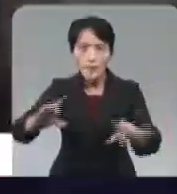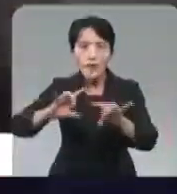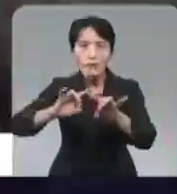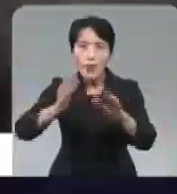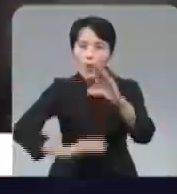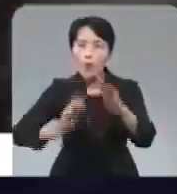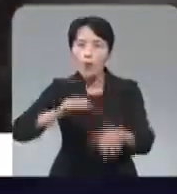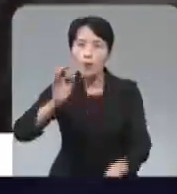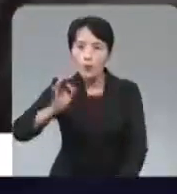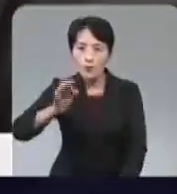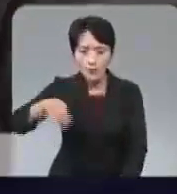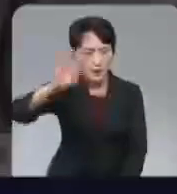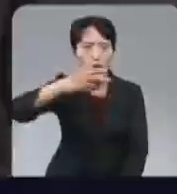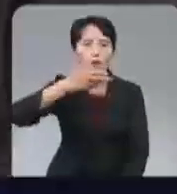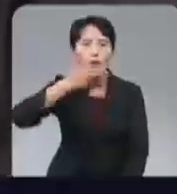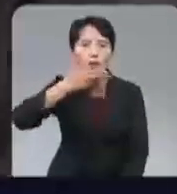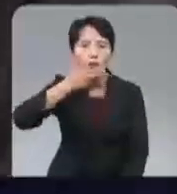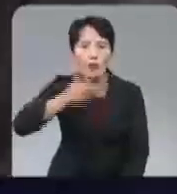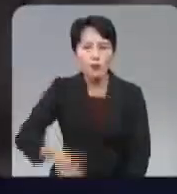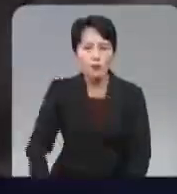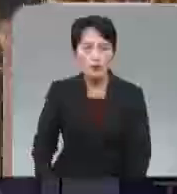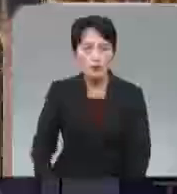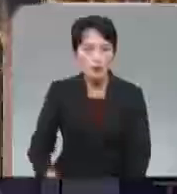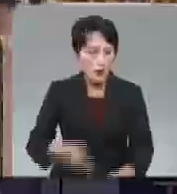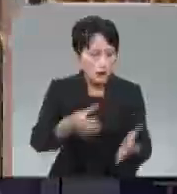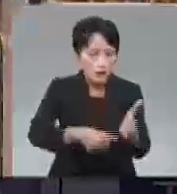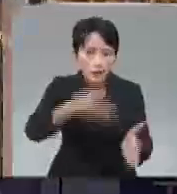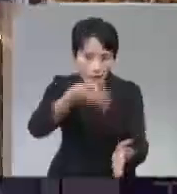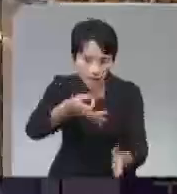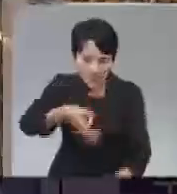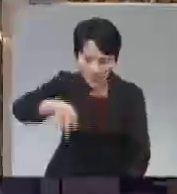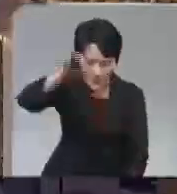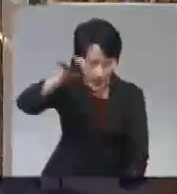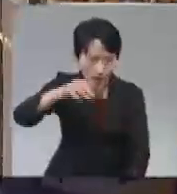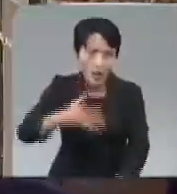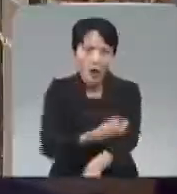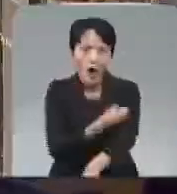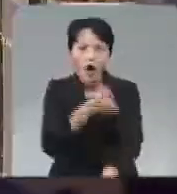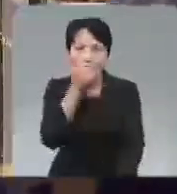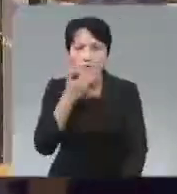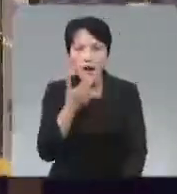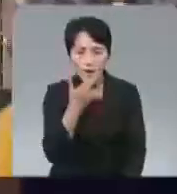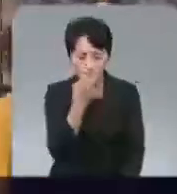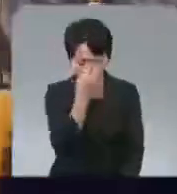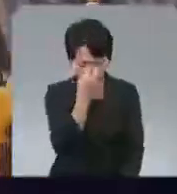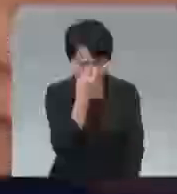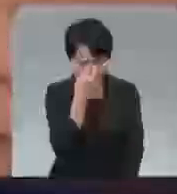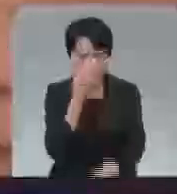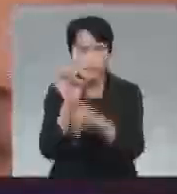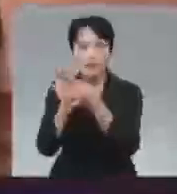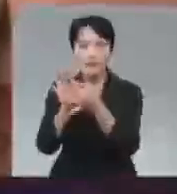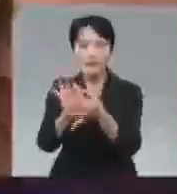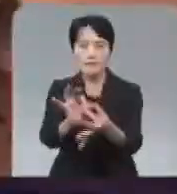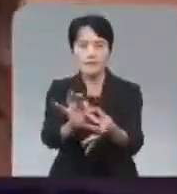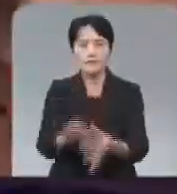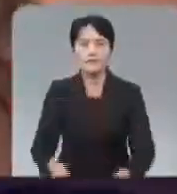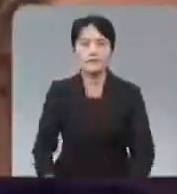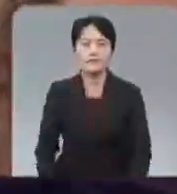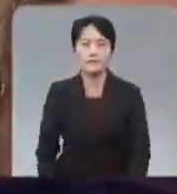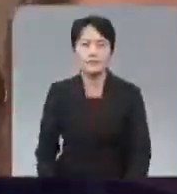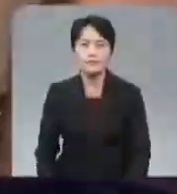tarifs des services publics au quatrième trimestre et de surveiller l'augmentation excessive des cours des années mais